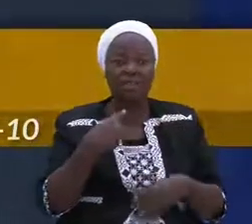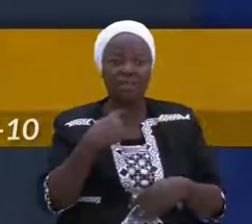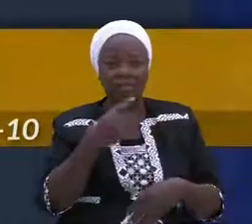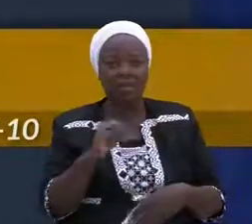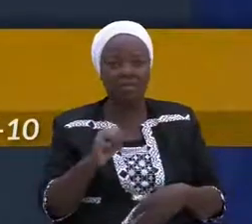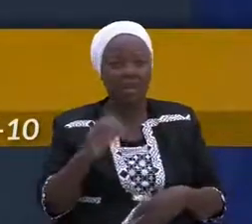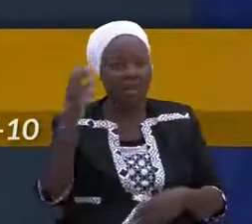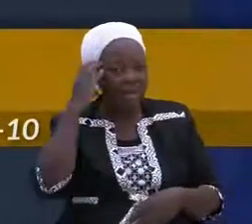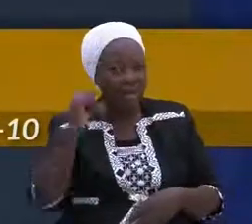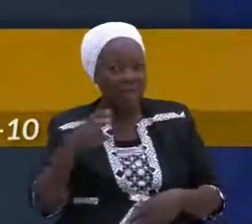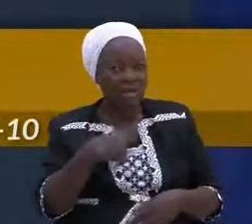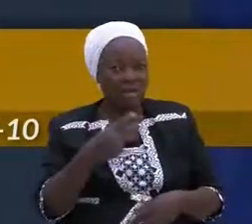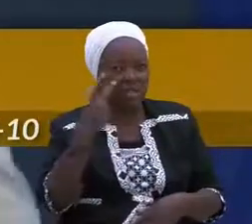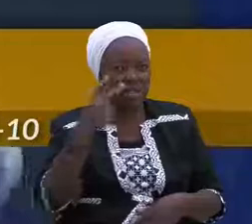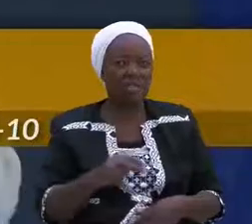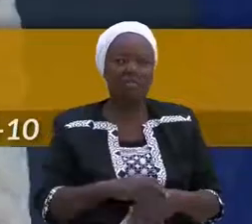Lorsqu'elles apprirent et virent,